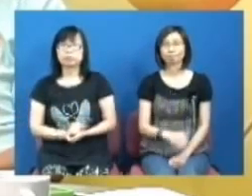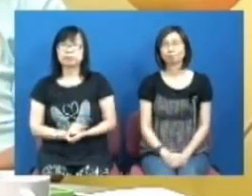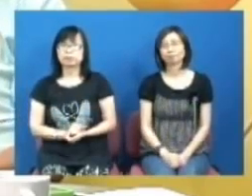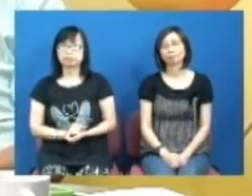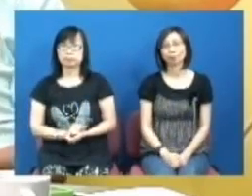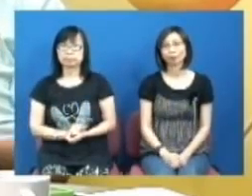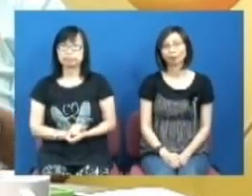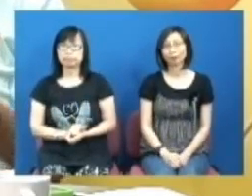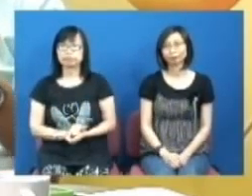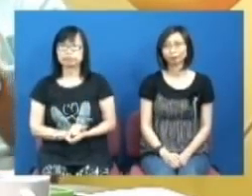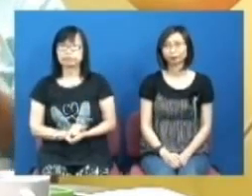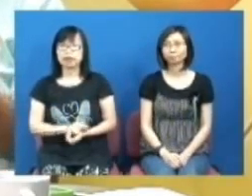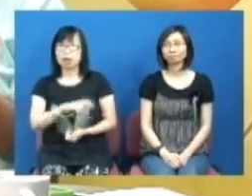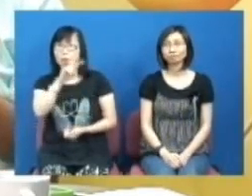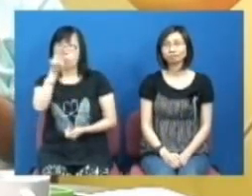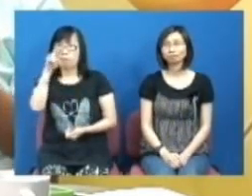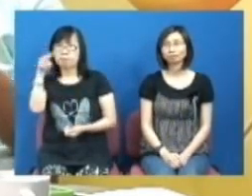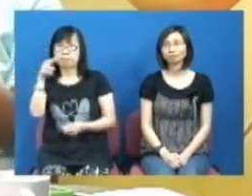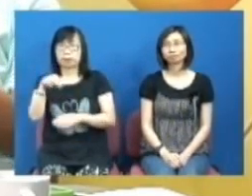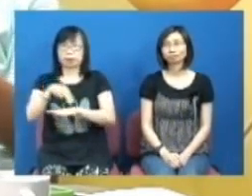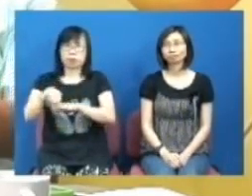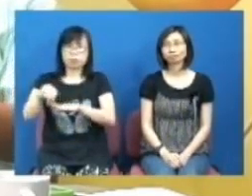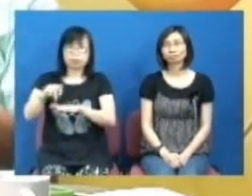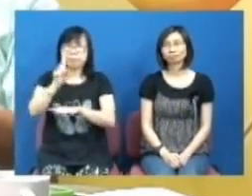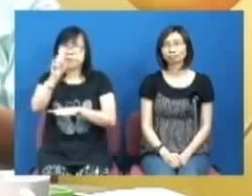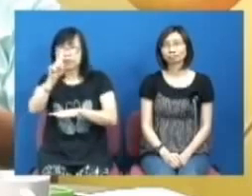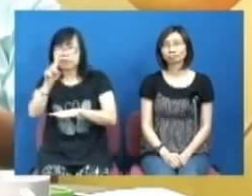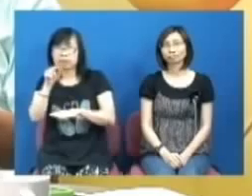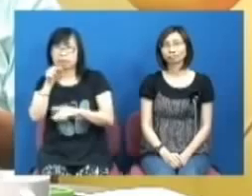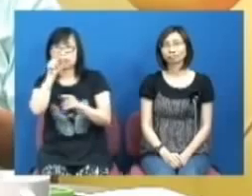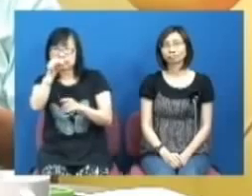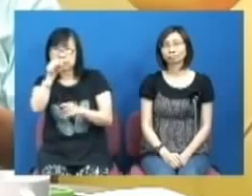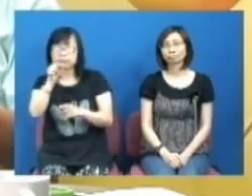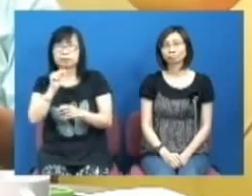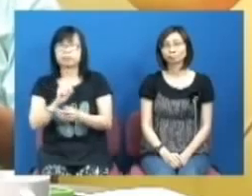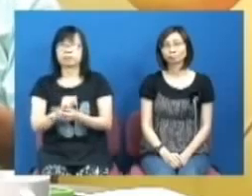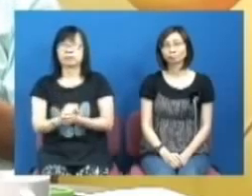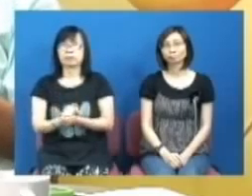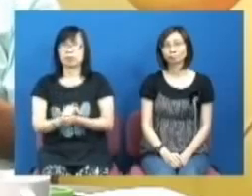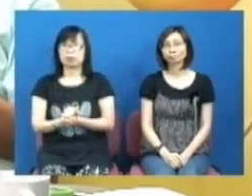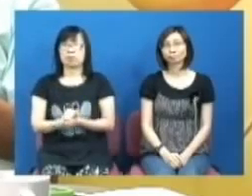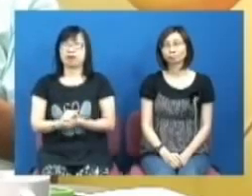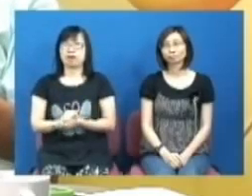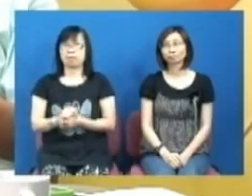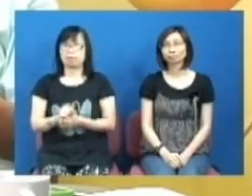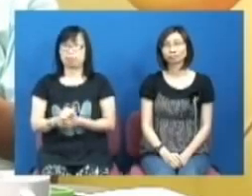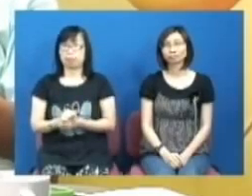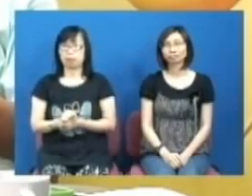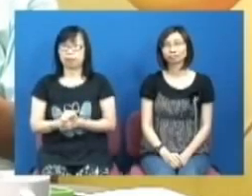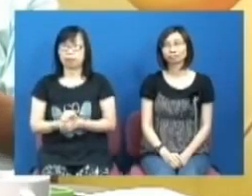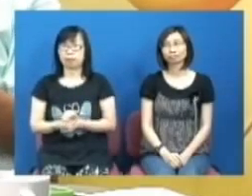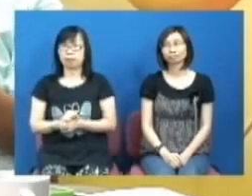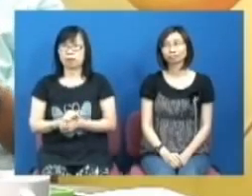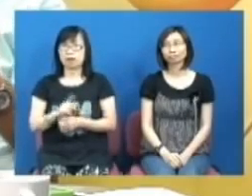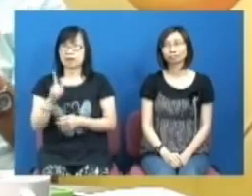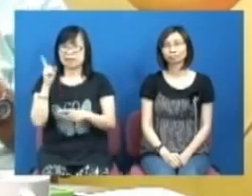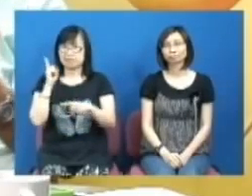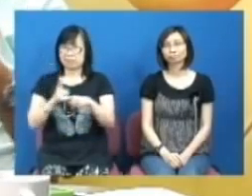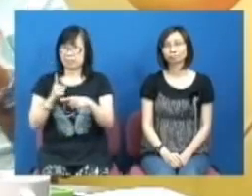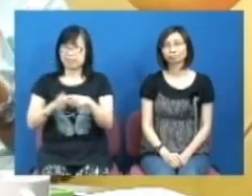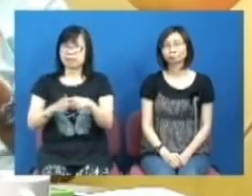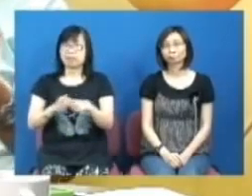即你找不到一個切入點，就是說你在哪一點上面 是真真正正咁